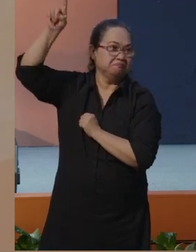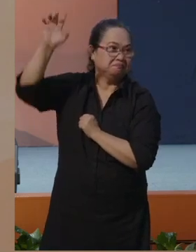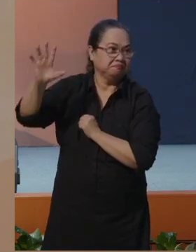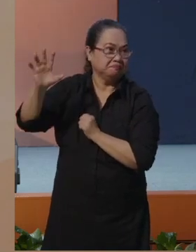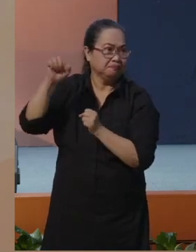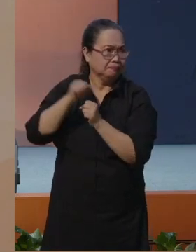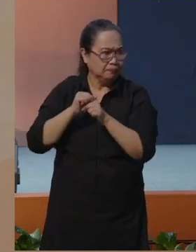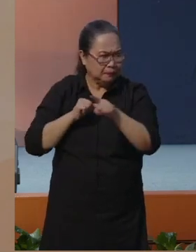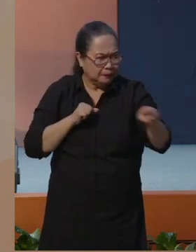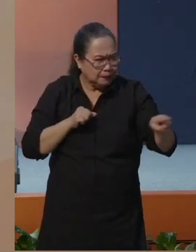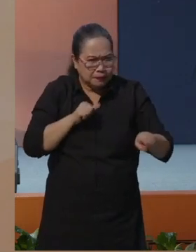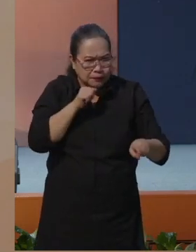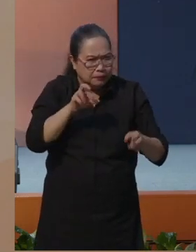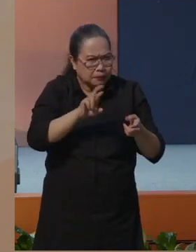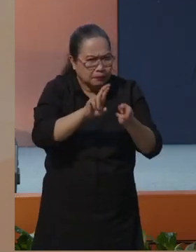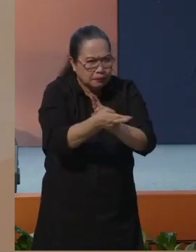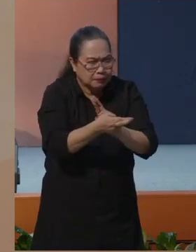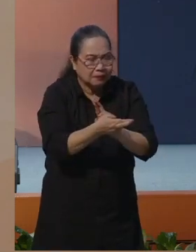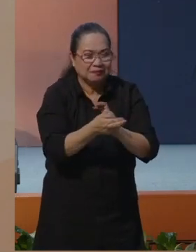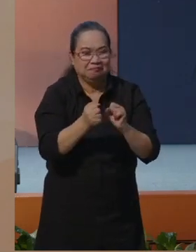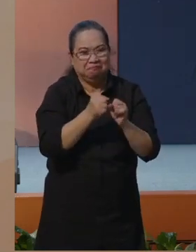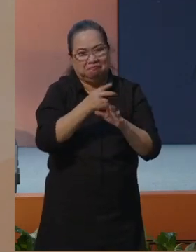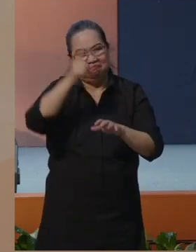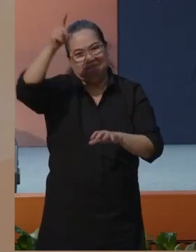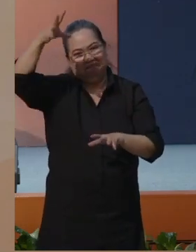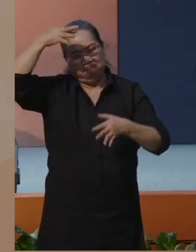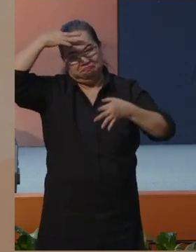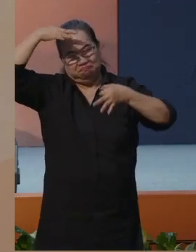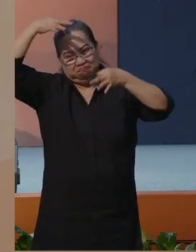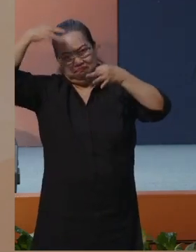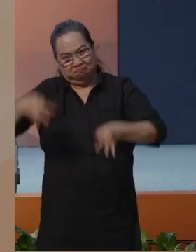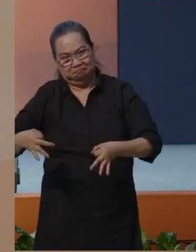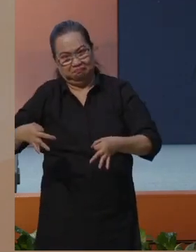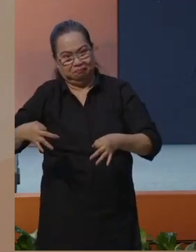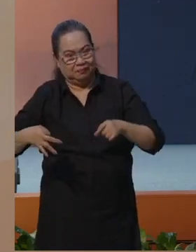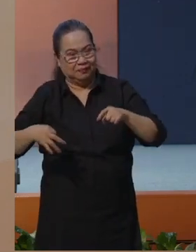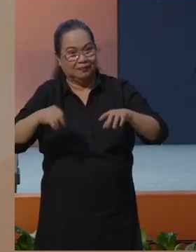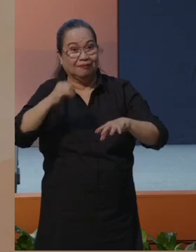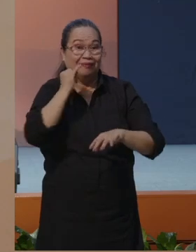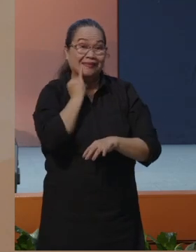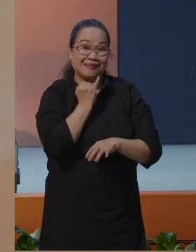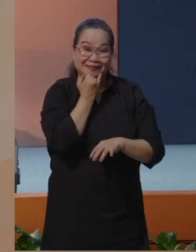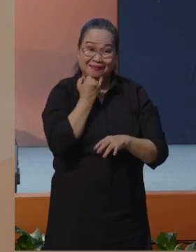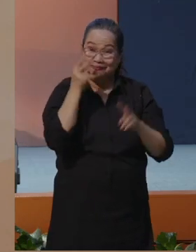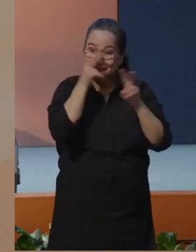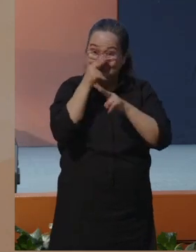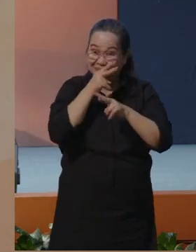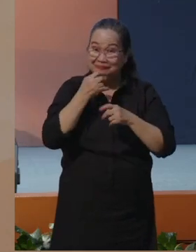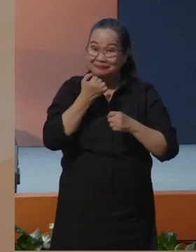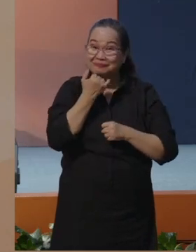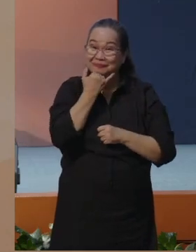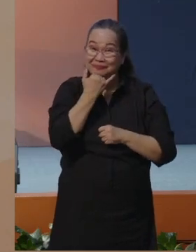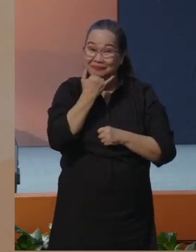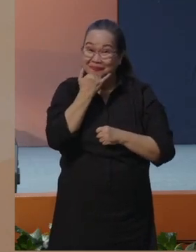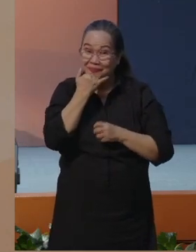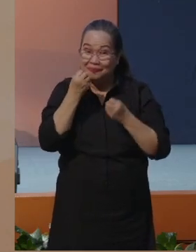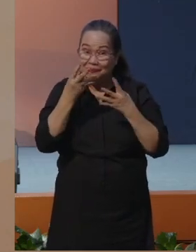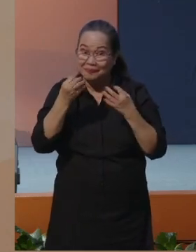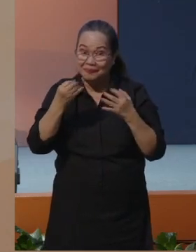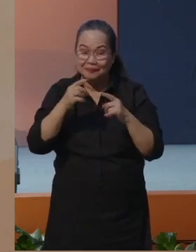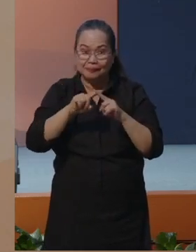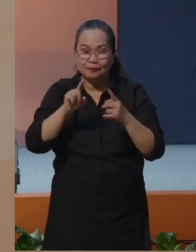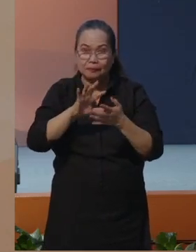At yung maraming pagkakamali ang nangyari sa buhay ng Israel, makikita natin. No? Pero sa lahat